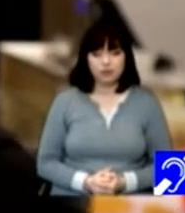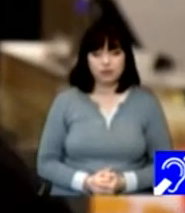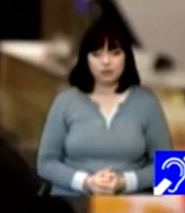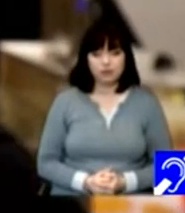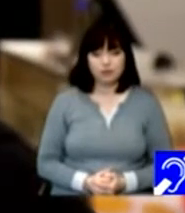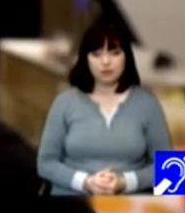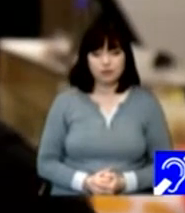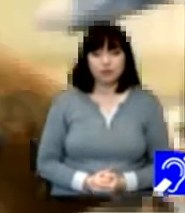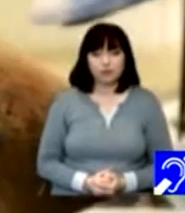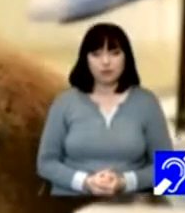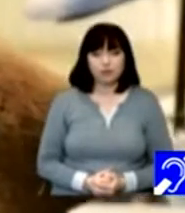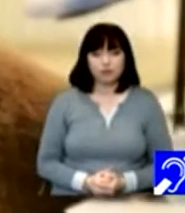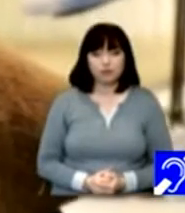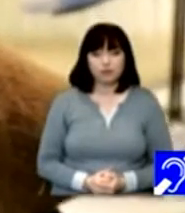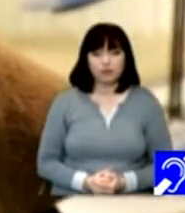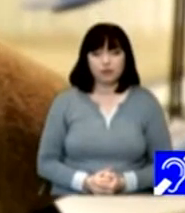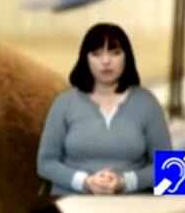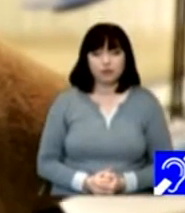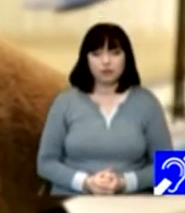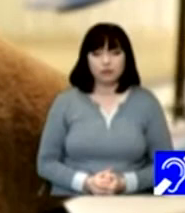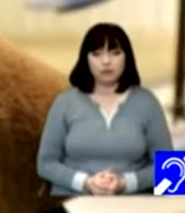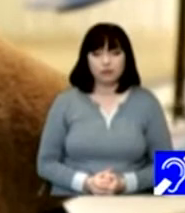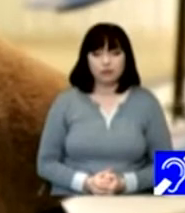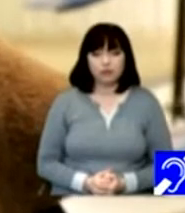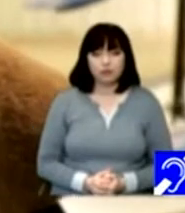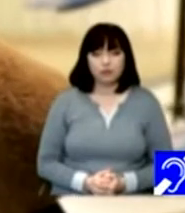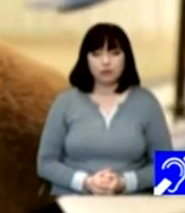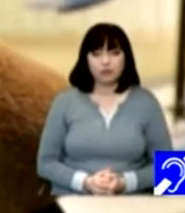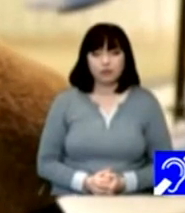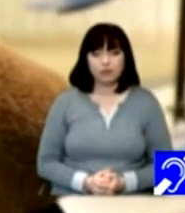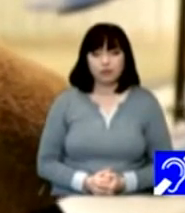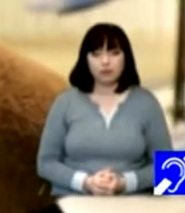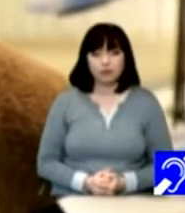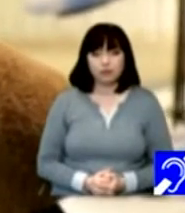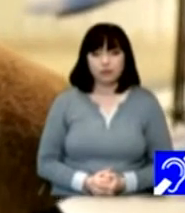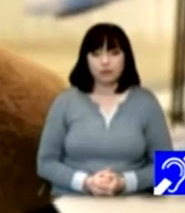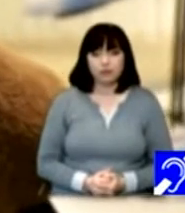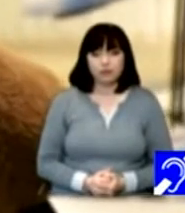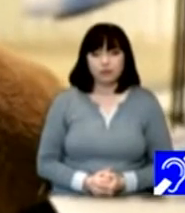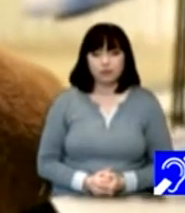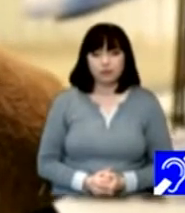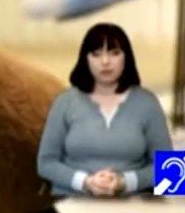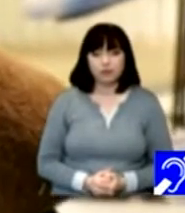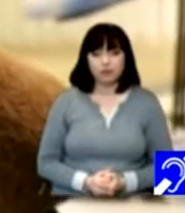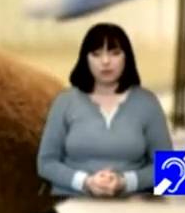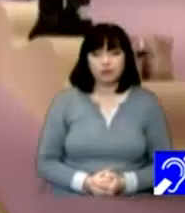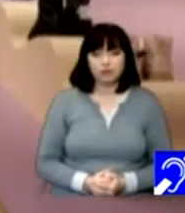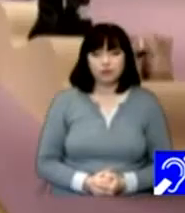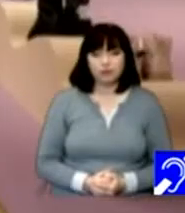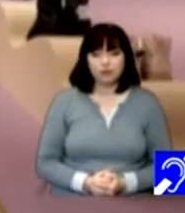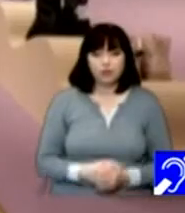les occasions pour les porter. Déjà des moins 50 et des moins 60 effectivement, donc c'est plutôt